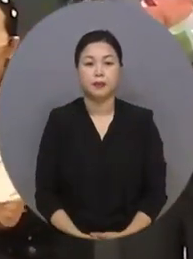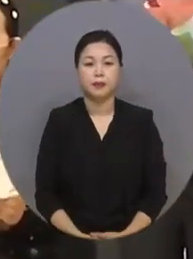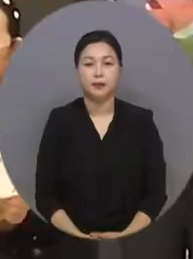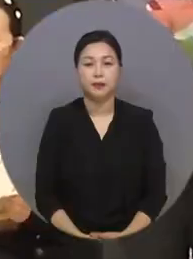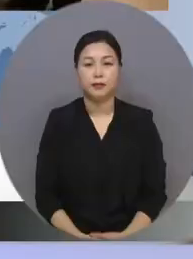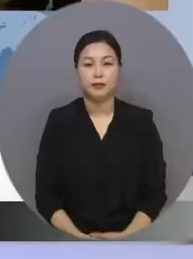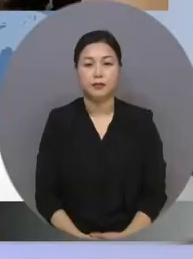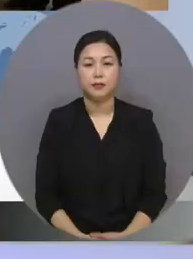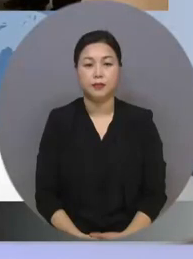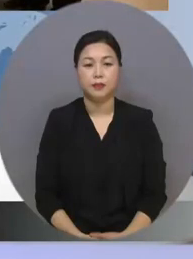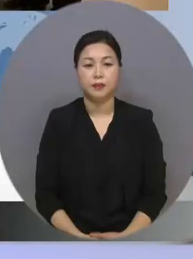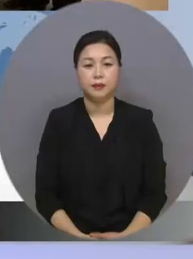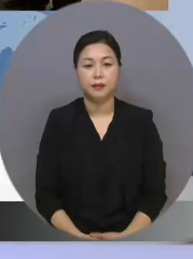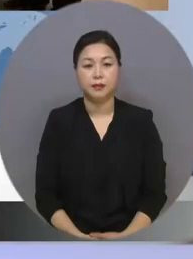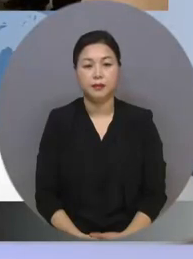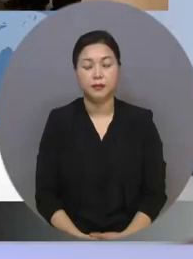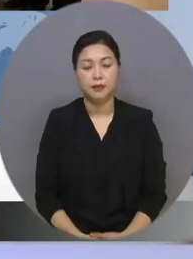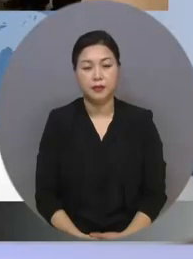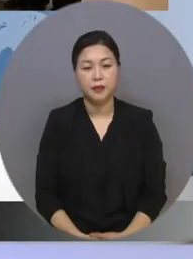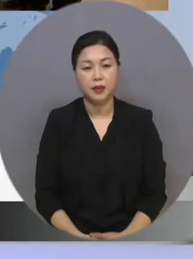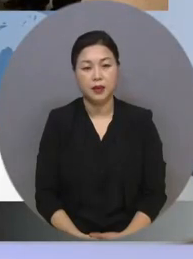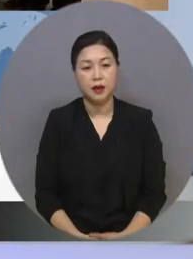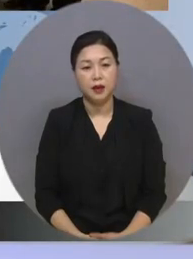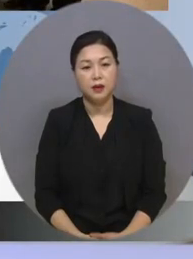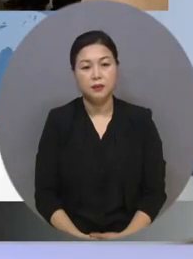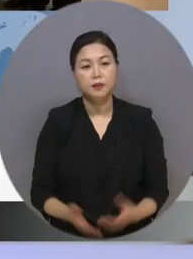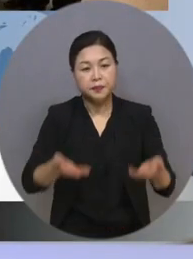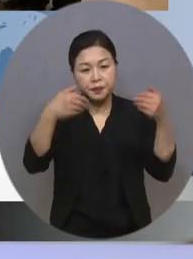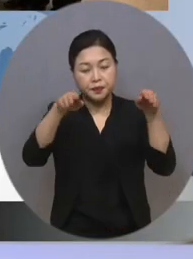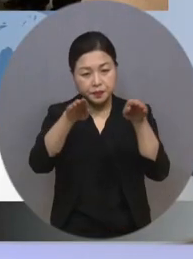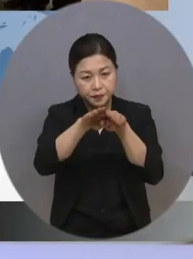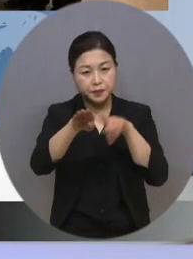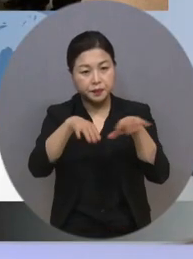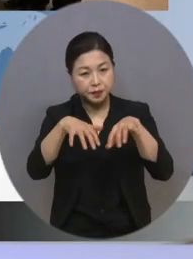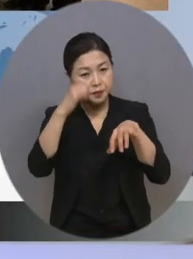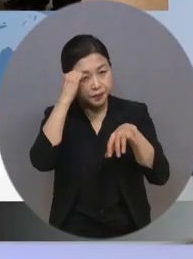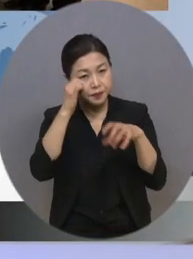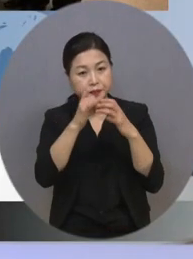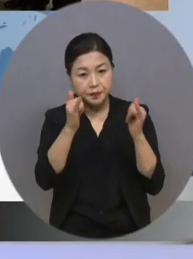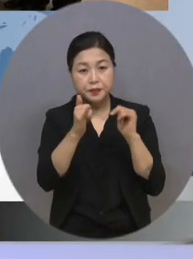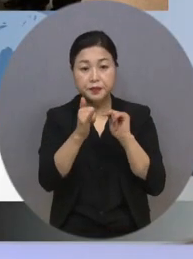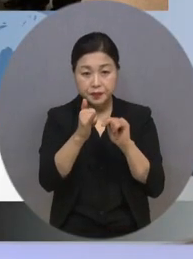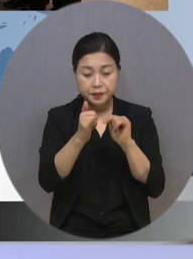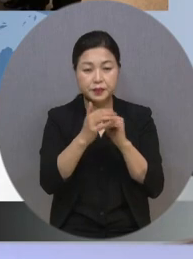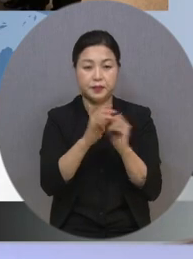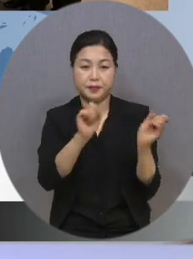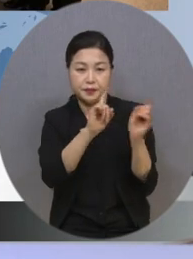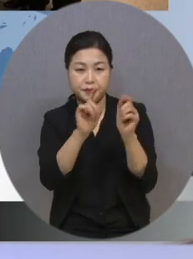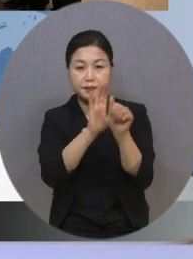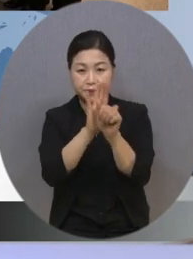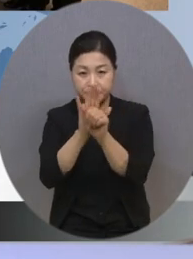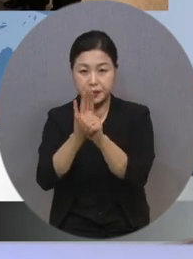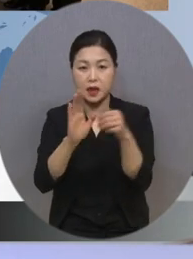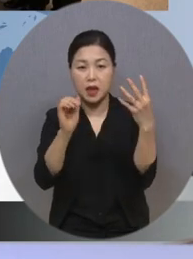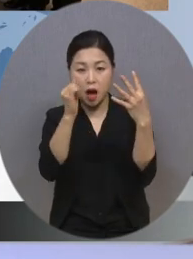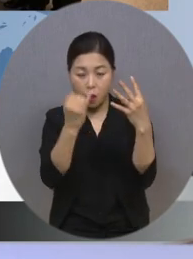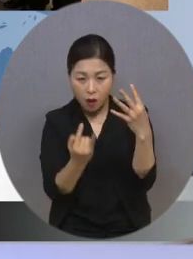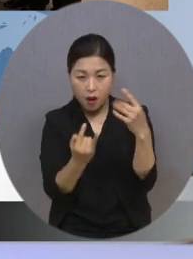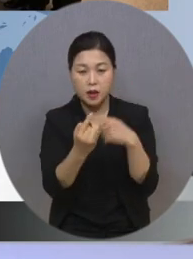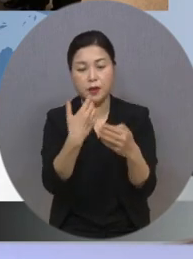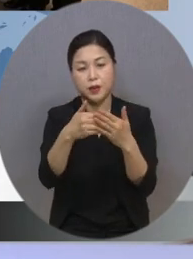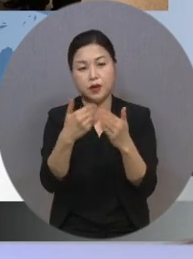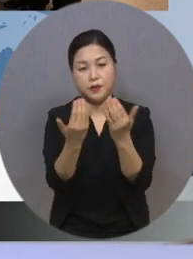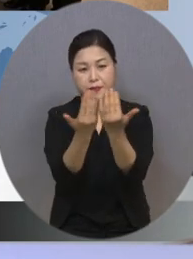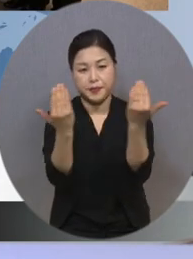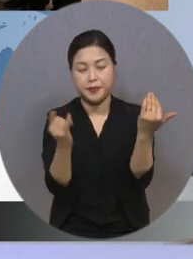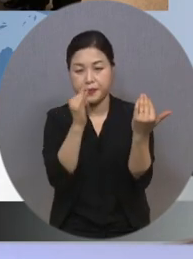황영재입니다. 시설 노숙인의 자활을 돕기 위한 제4회 홈리스 미술관전이 개최됐습니다. 현장에